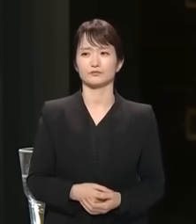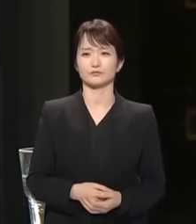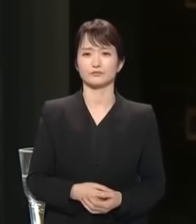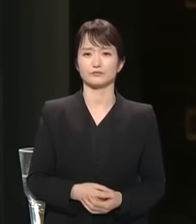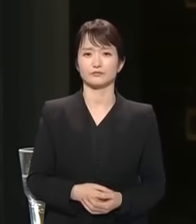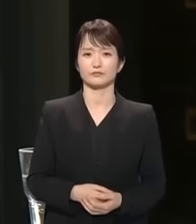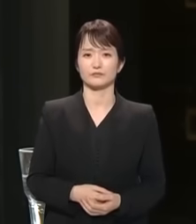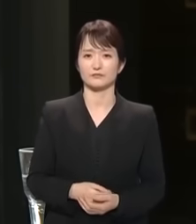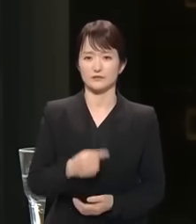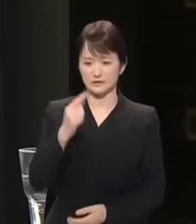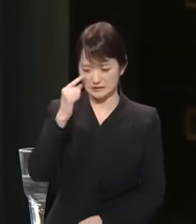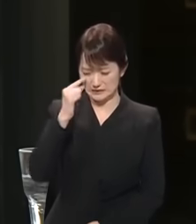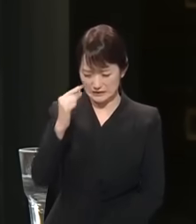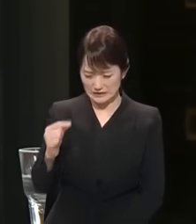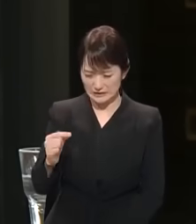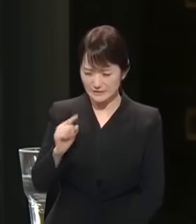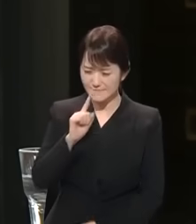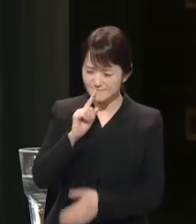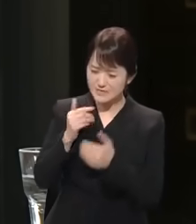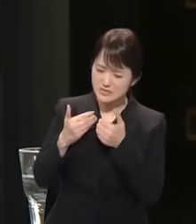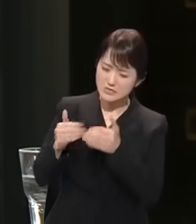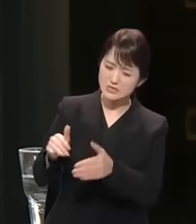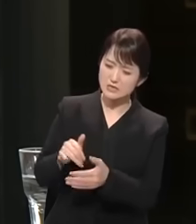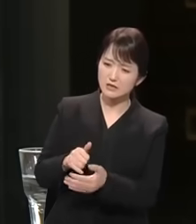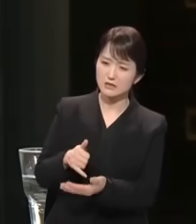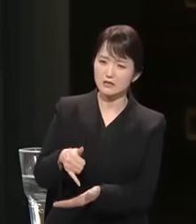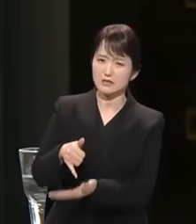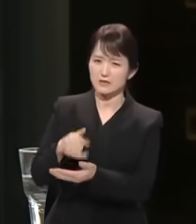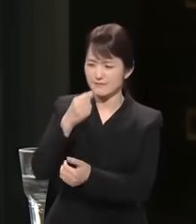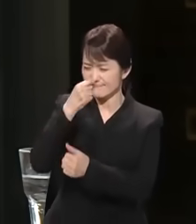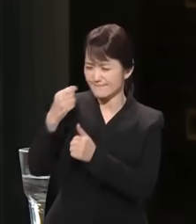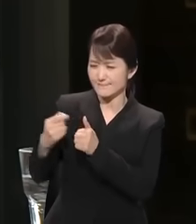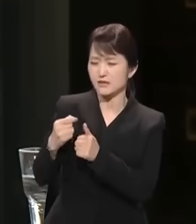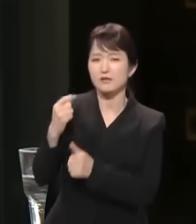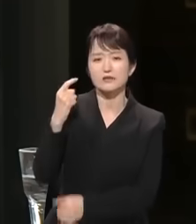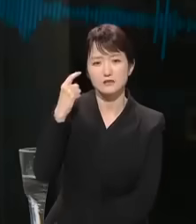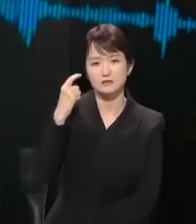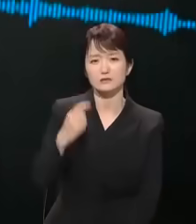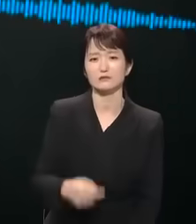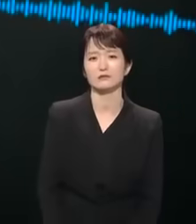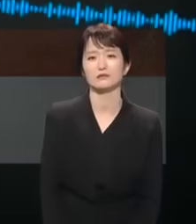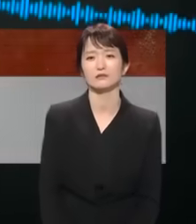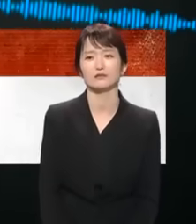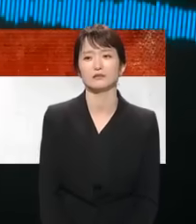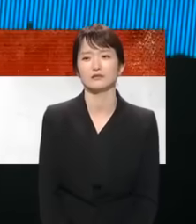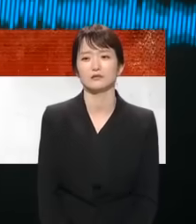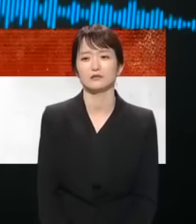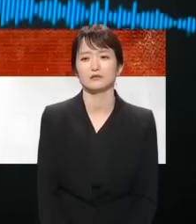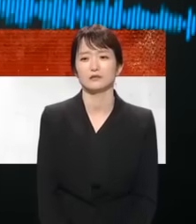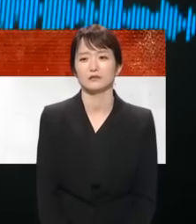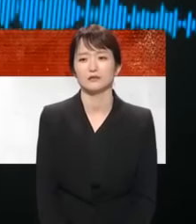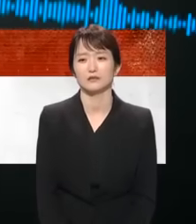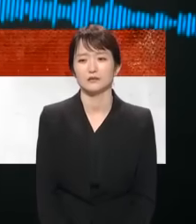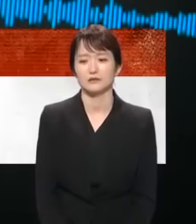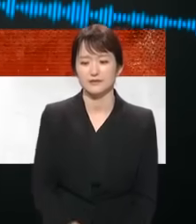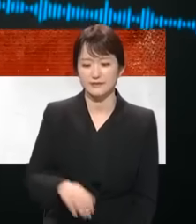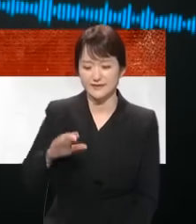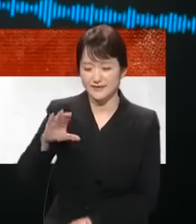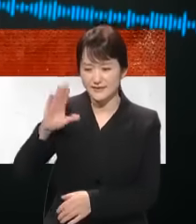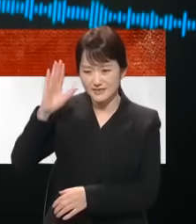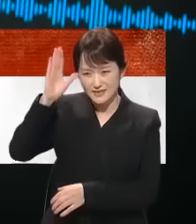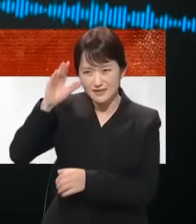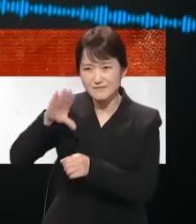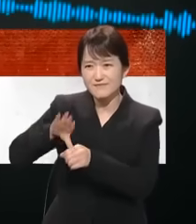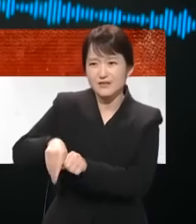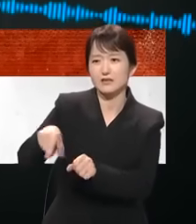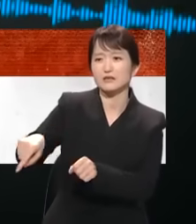심한 비하발언 인격 모두까지 당했다고 주장하는데요 계속 들어보시죠 뭐 새끼야 새끼야 뭐